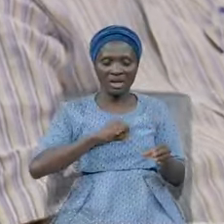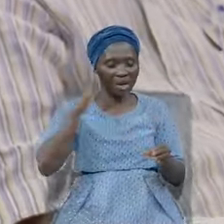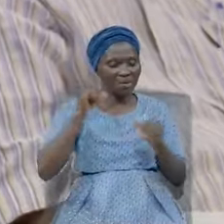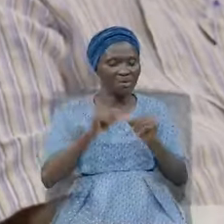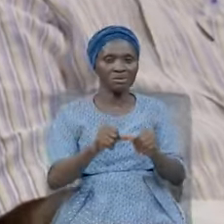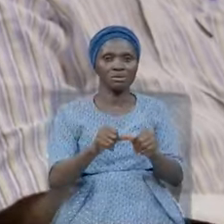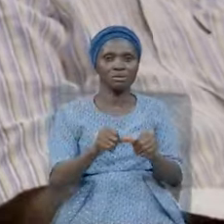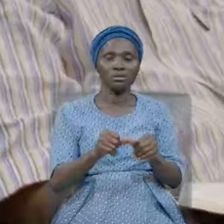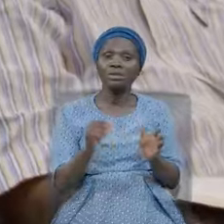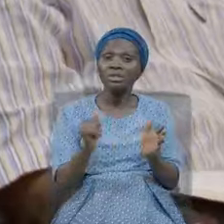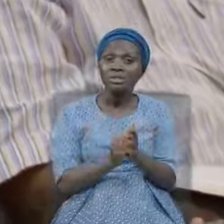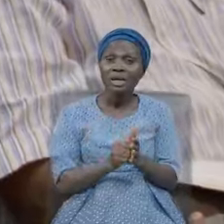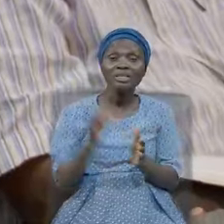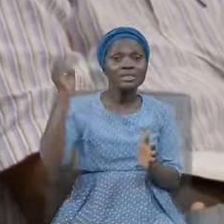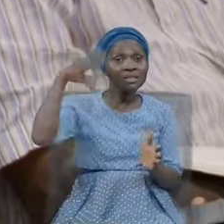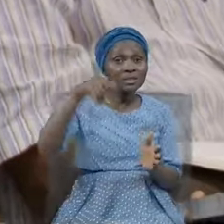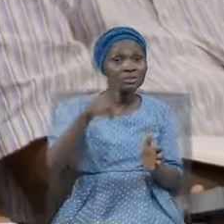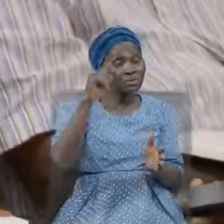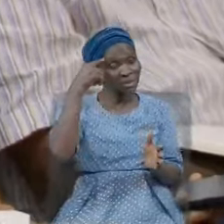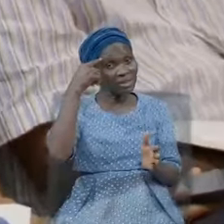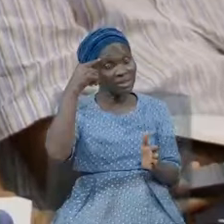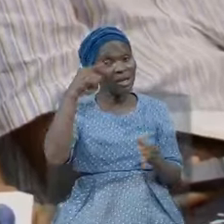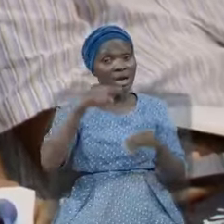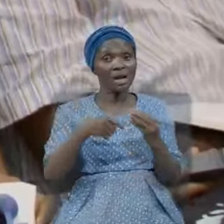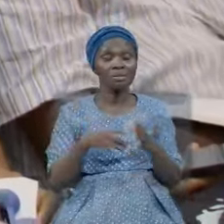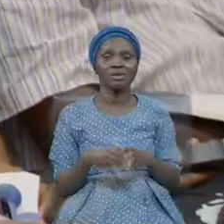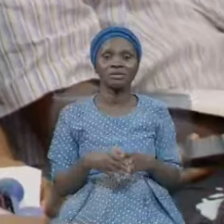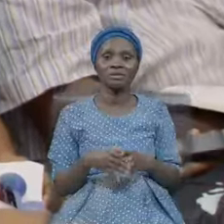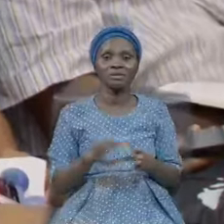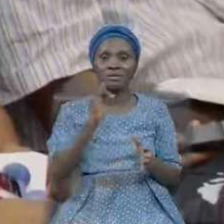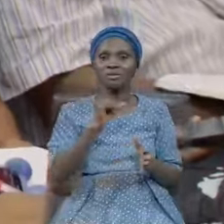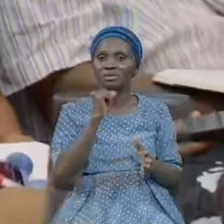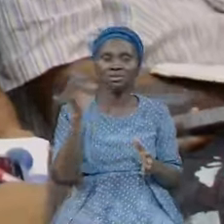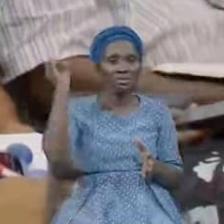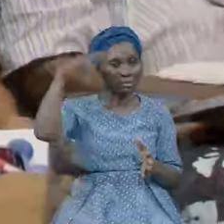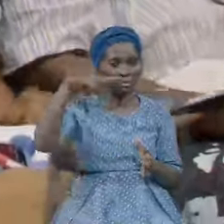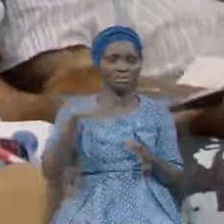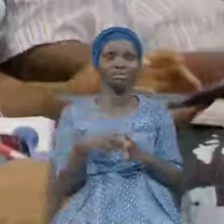la grâce dont vous parlez est vaine.